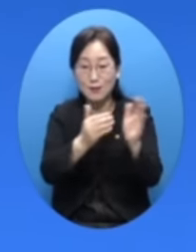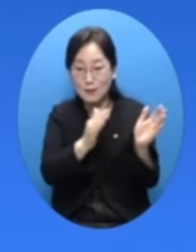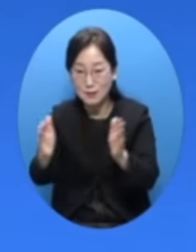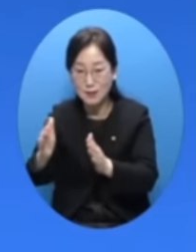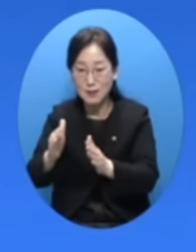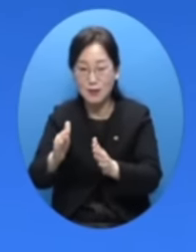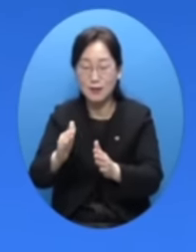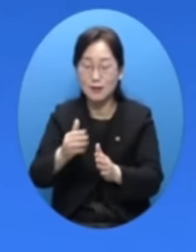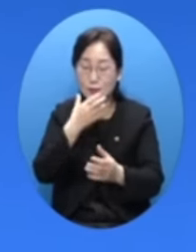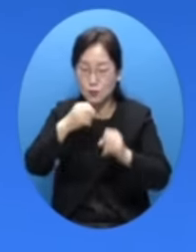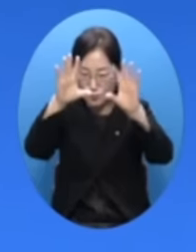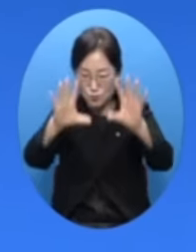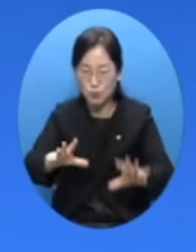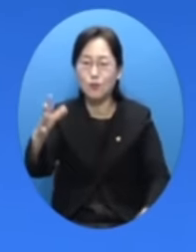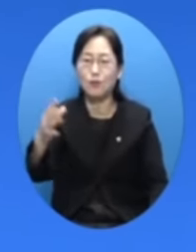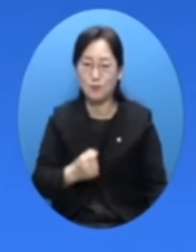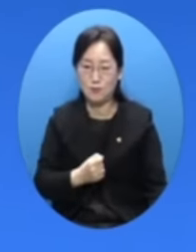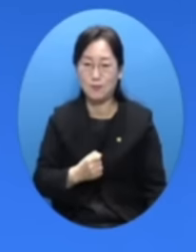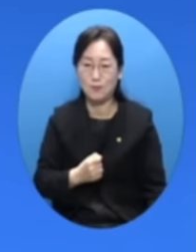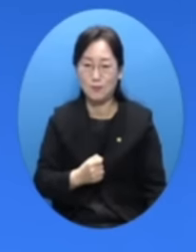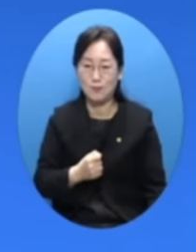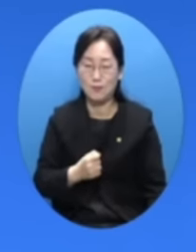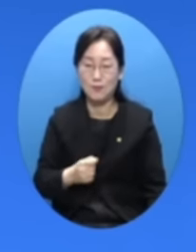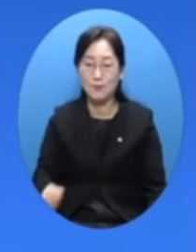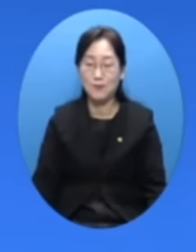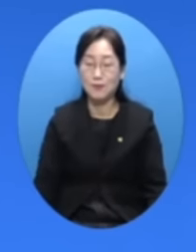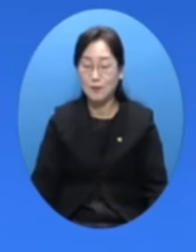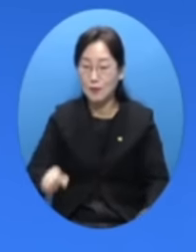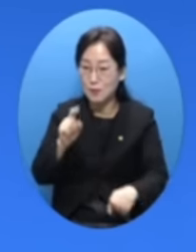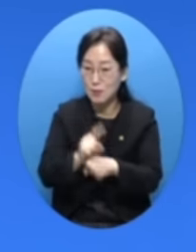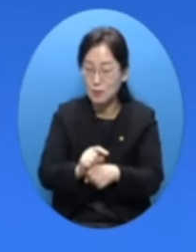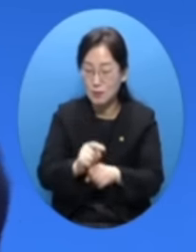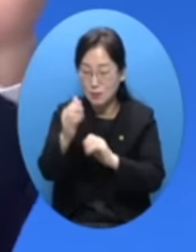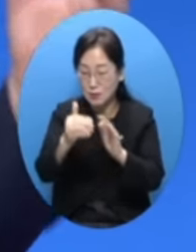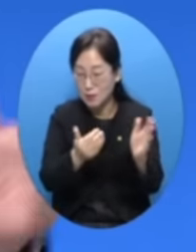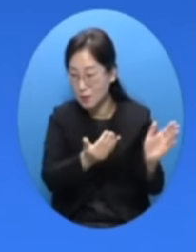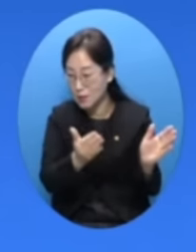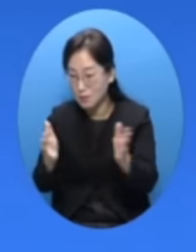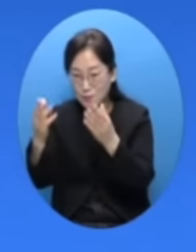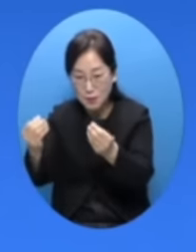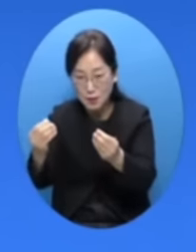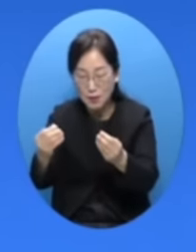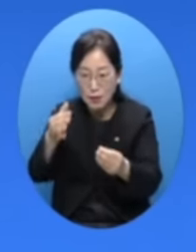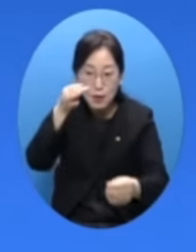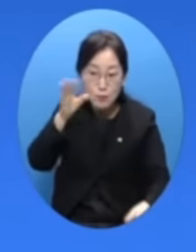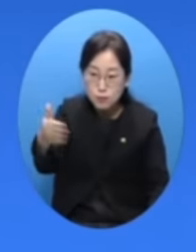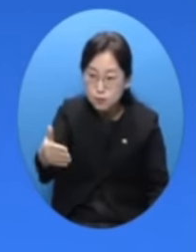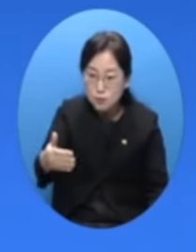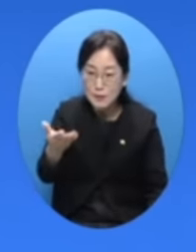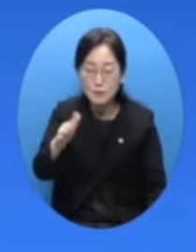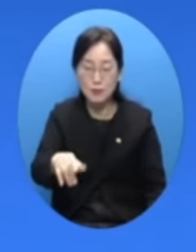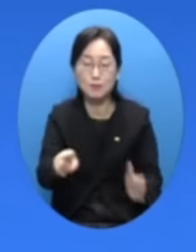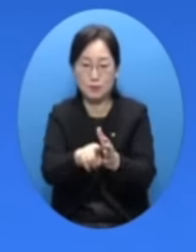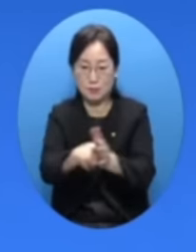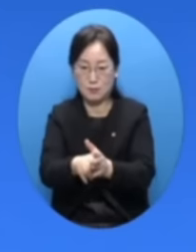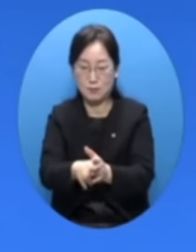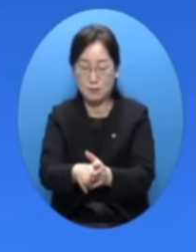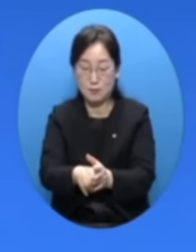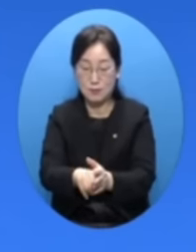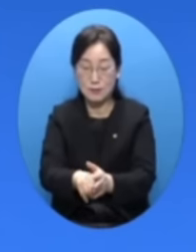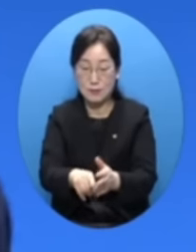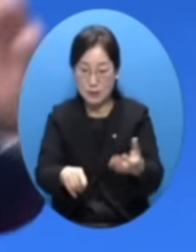축복이 임하게 되는 것입니다. 이미 예비되는 것을 우리가 보지 못할 뿐이지 우리는 믿음으로 그걸 쟁취해야 되는 것입니다.